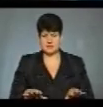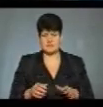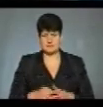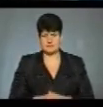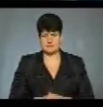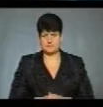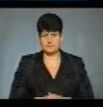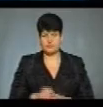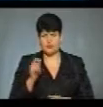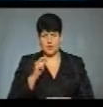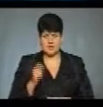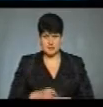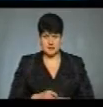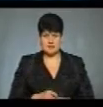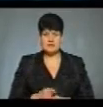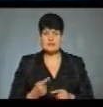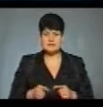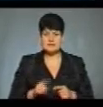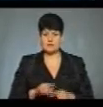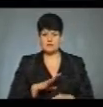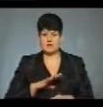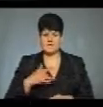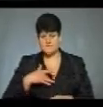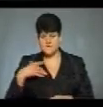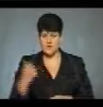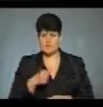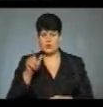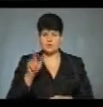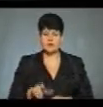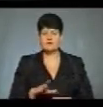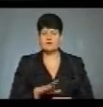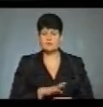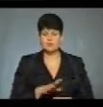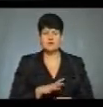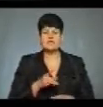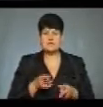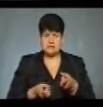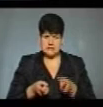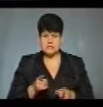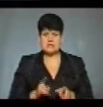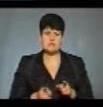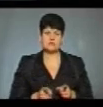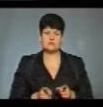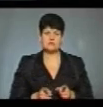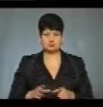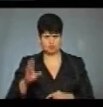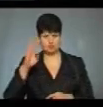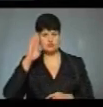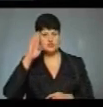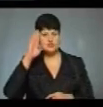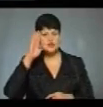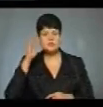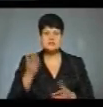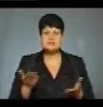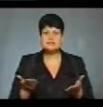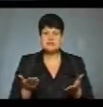області, в Україні. Це була вольова, сильна людина. Він був дійсно таким мужчиною, з яким,